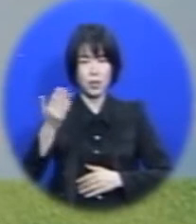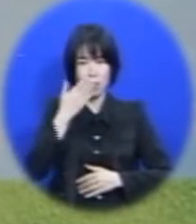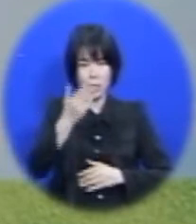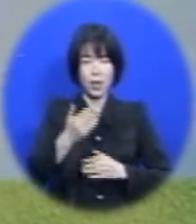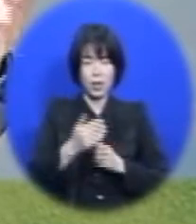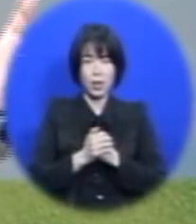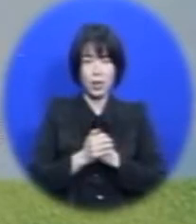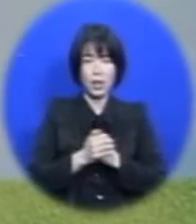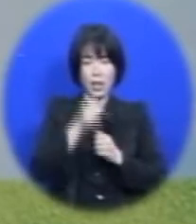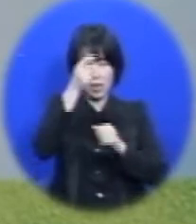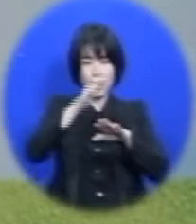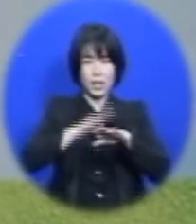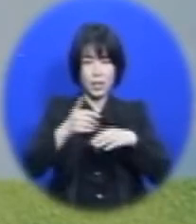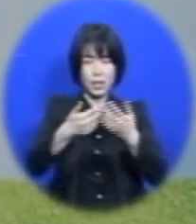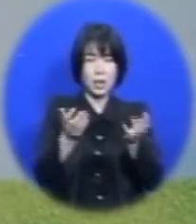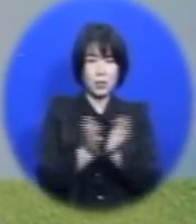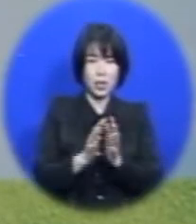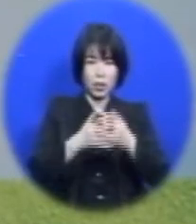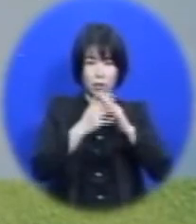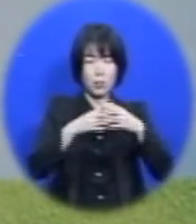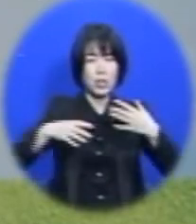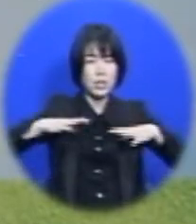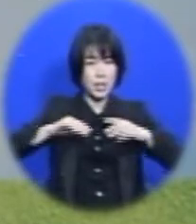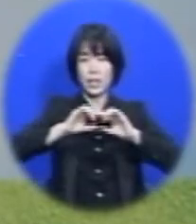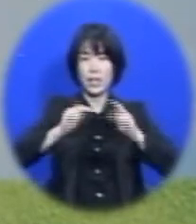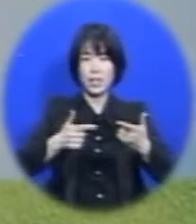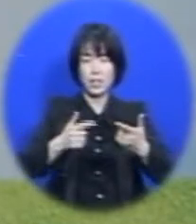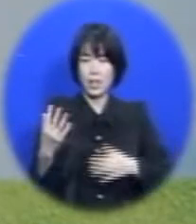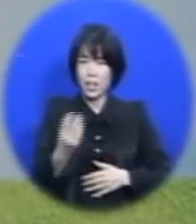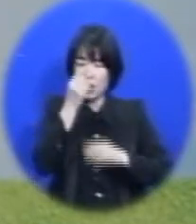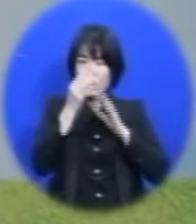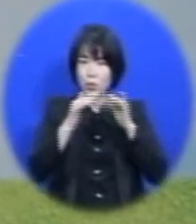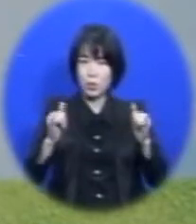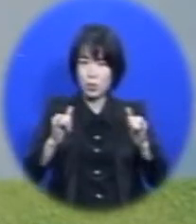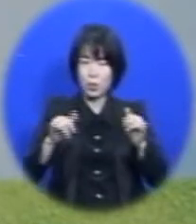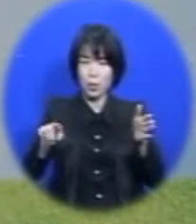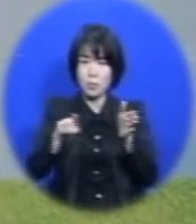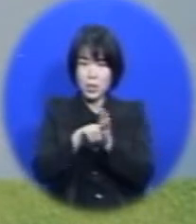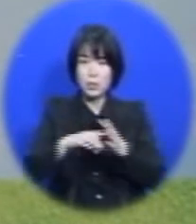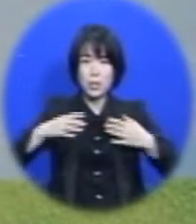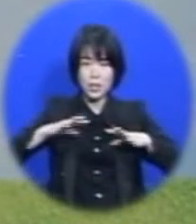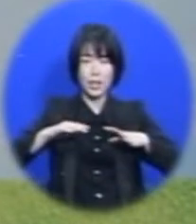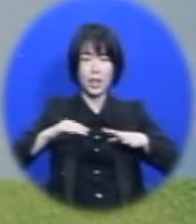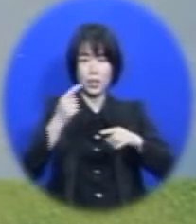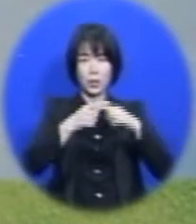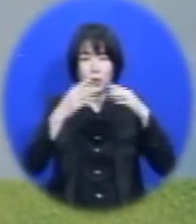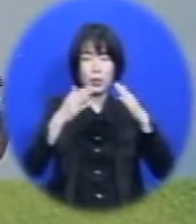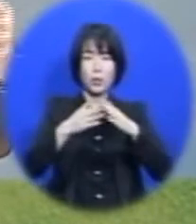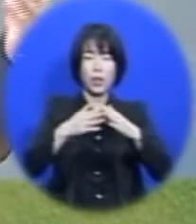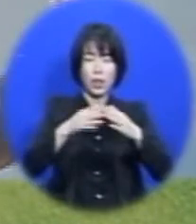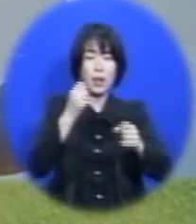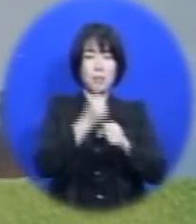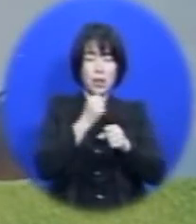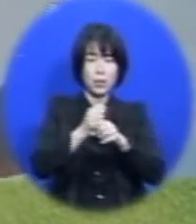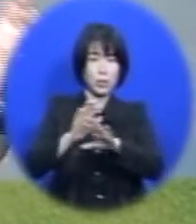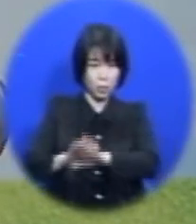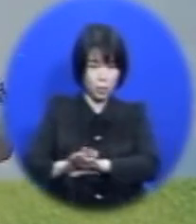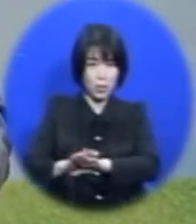하여튼 예배당 건물 자랑하는 교회가 아니고 성도들의 믿음을 자랑하는 교회로 만들어 놓으면 그러면 예배당 큰